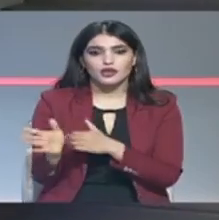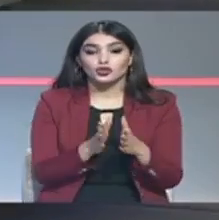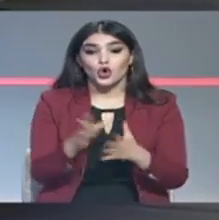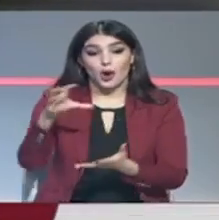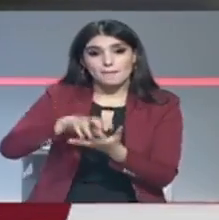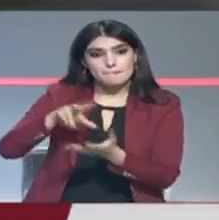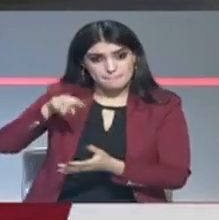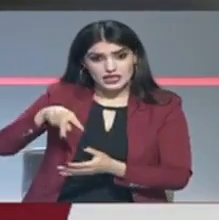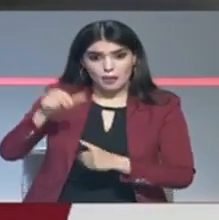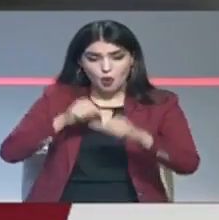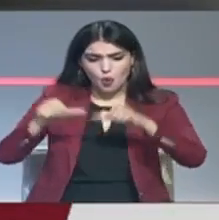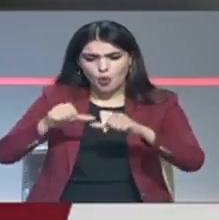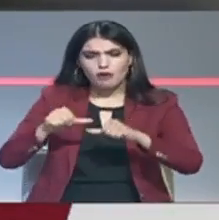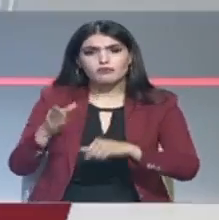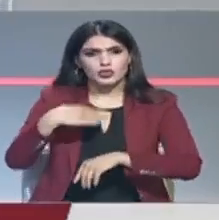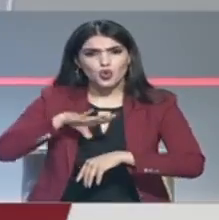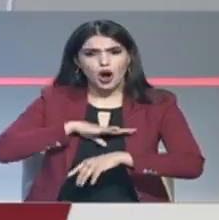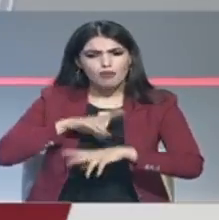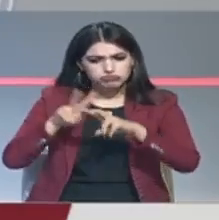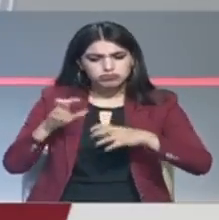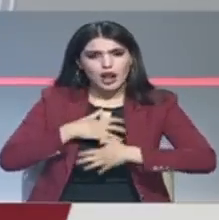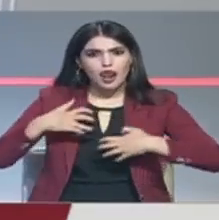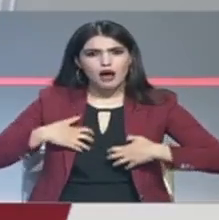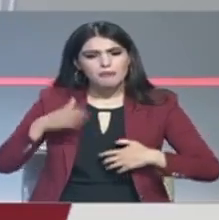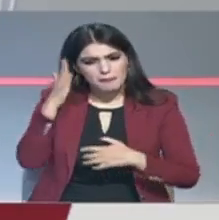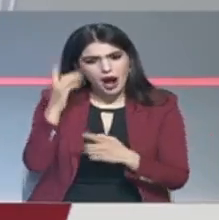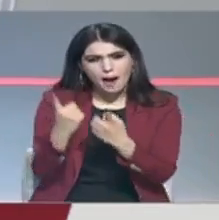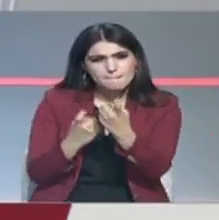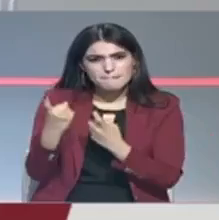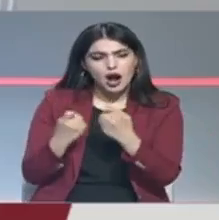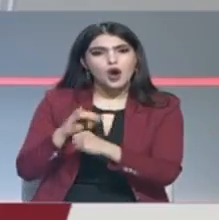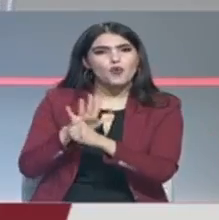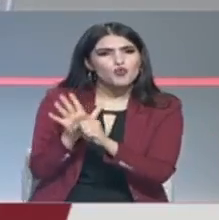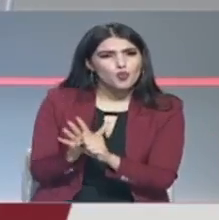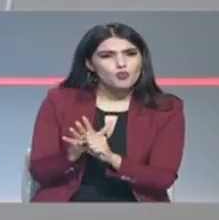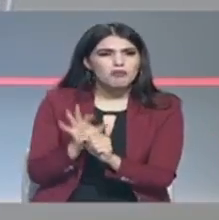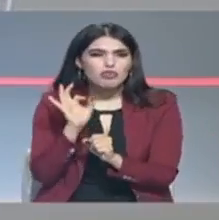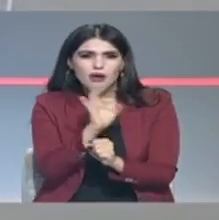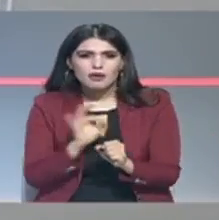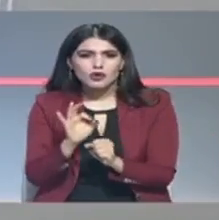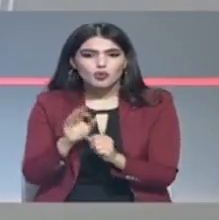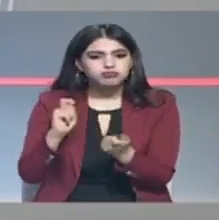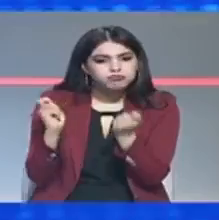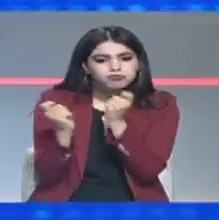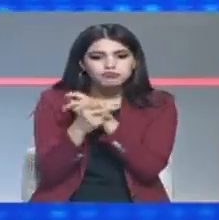الحالي ينبحث علميه بغايه معرفه خفايا فيروس كورنا ومدى تحوله